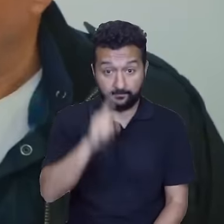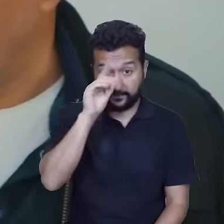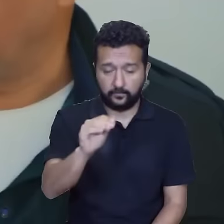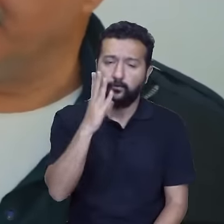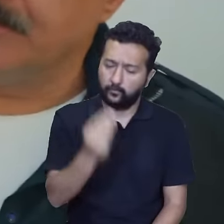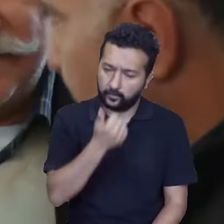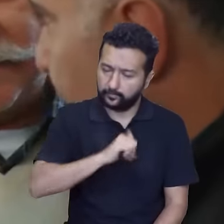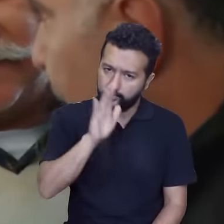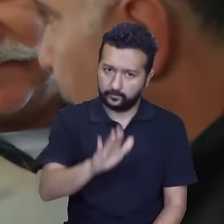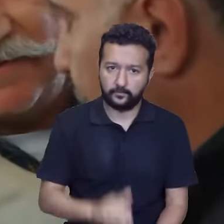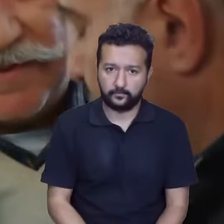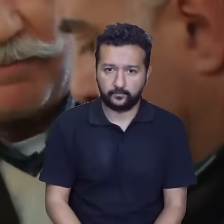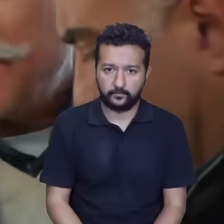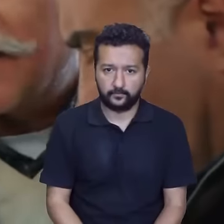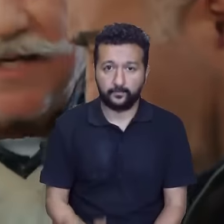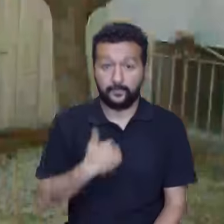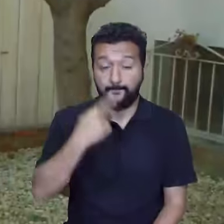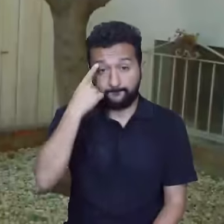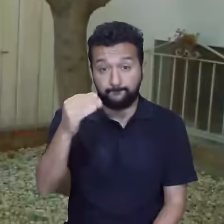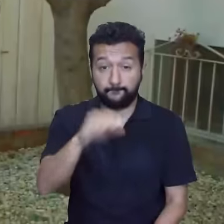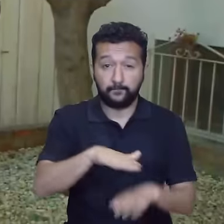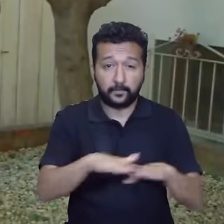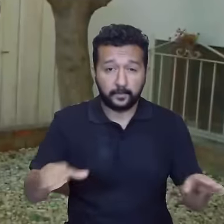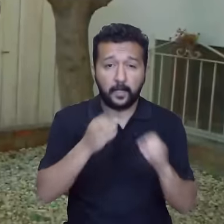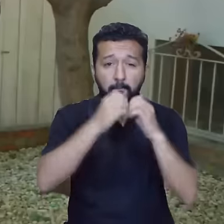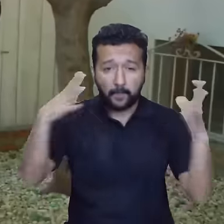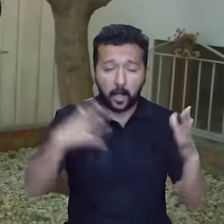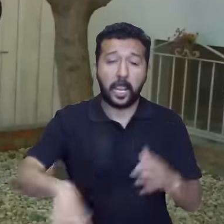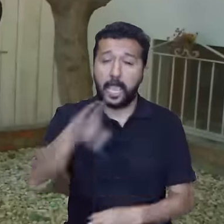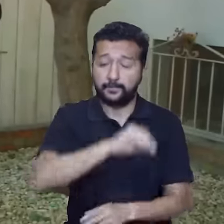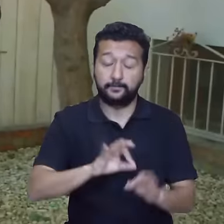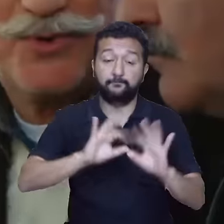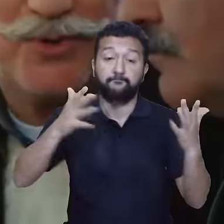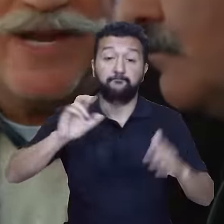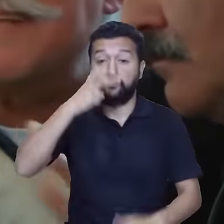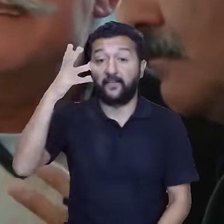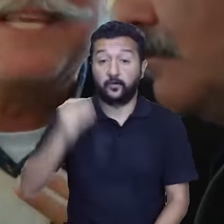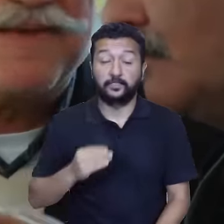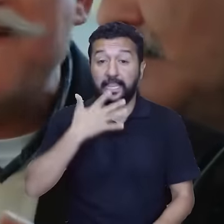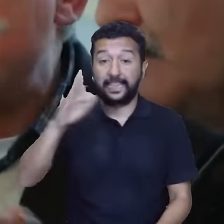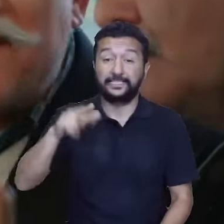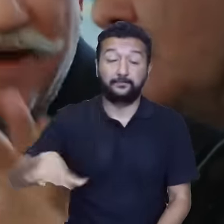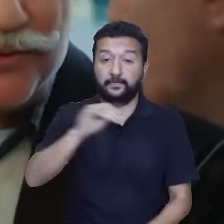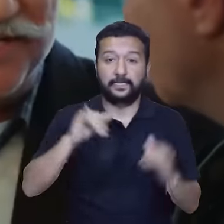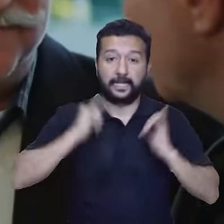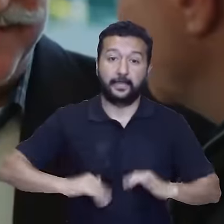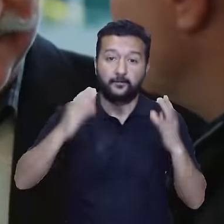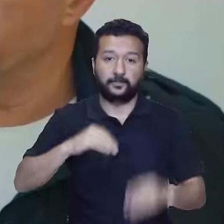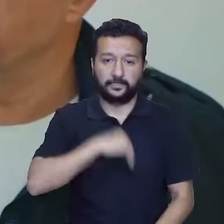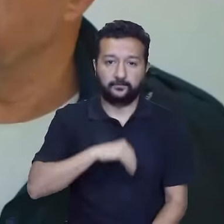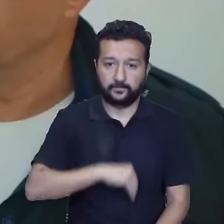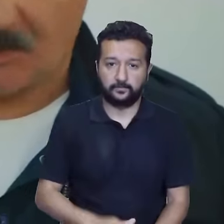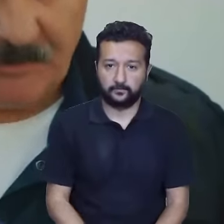göre. Tamam abi. Bana bak, masalar, balonlar falan her şey masmavi olsun. Şöyle deniz gibi ferah ferah olsun